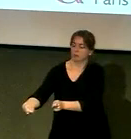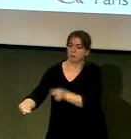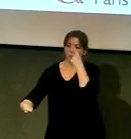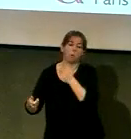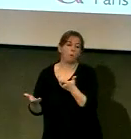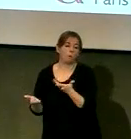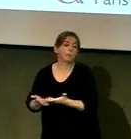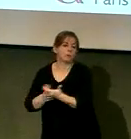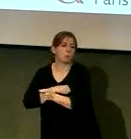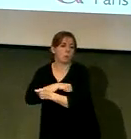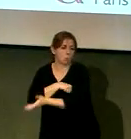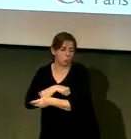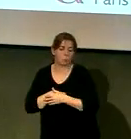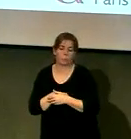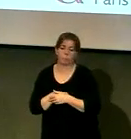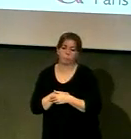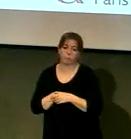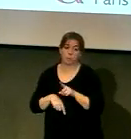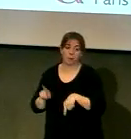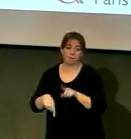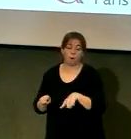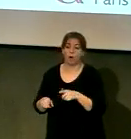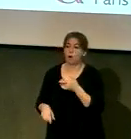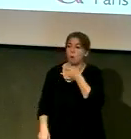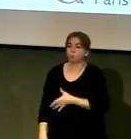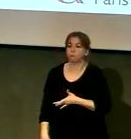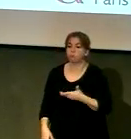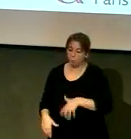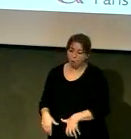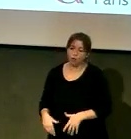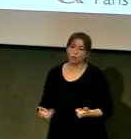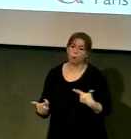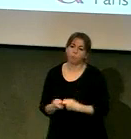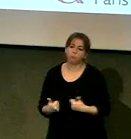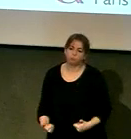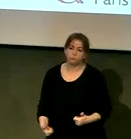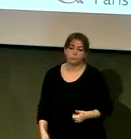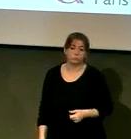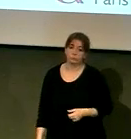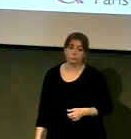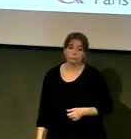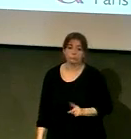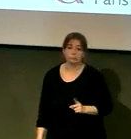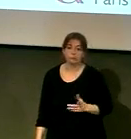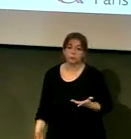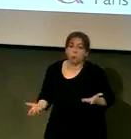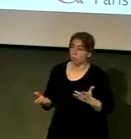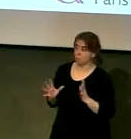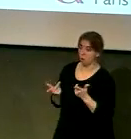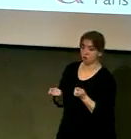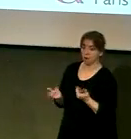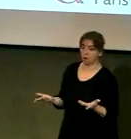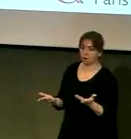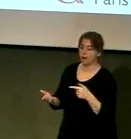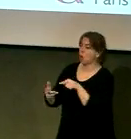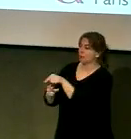addicto, peuvent ne pas être neutres non plus pendant la grossesse. Donc comment on hiérarchise tout ça, comment on